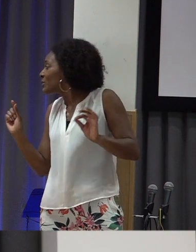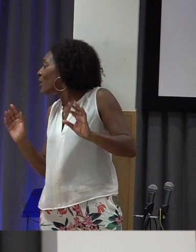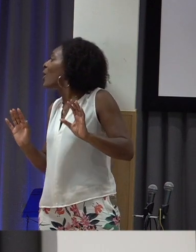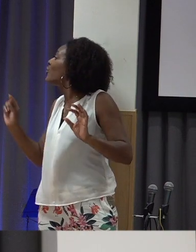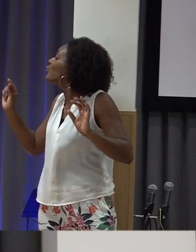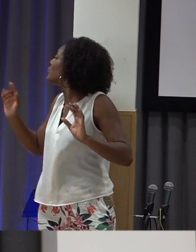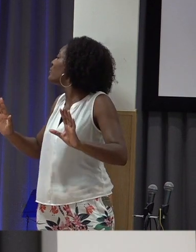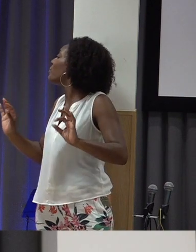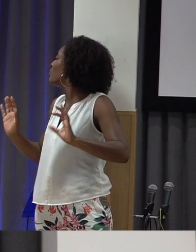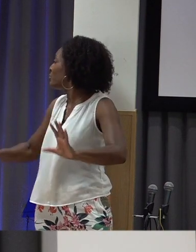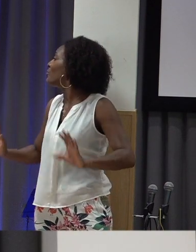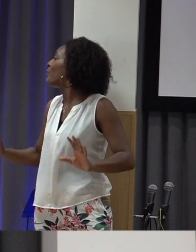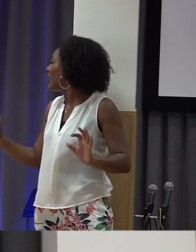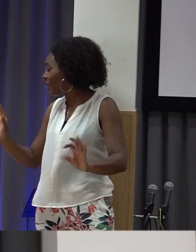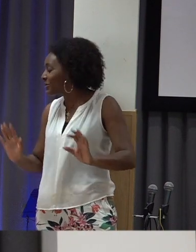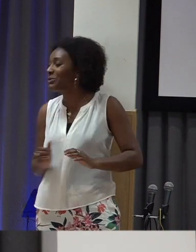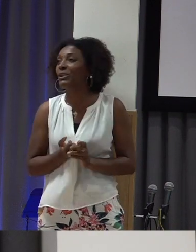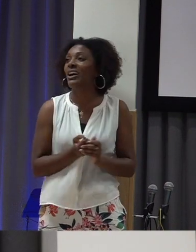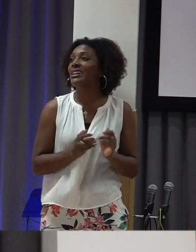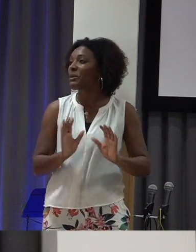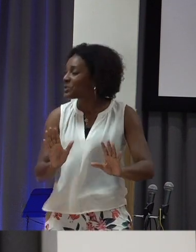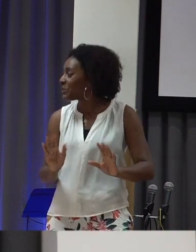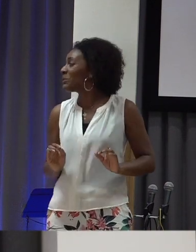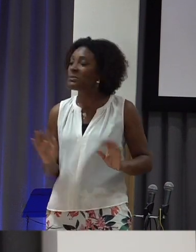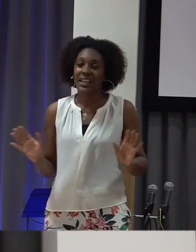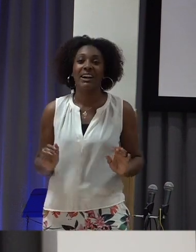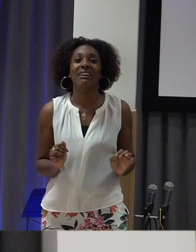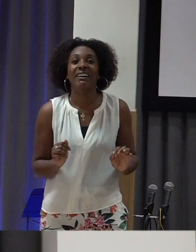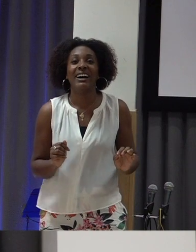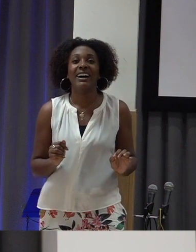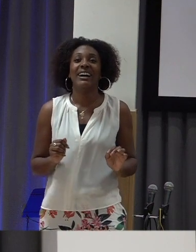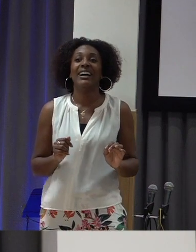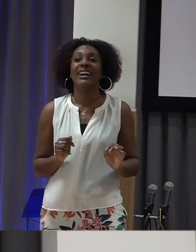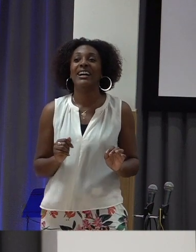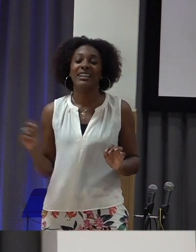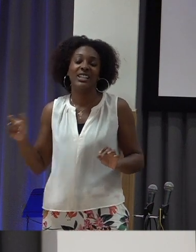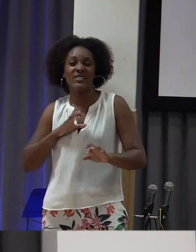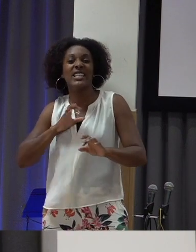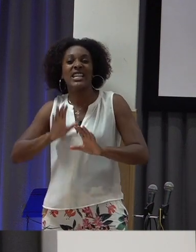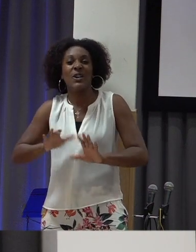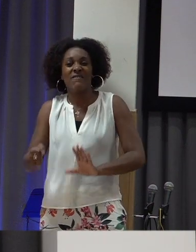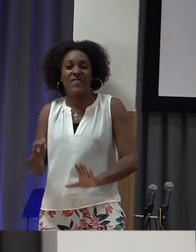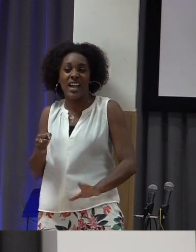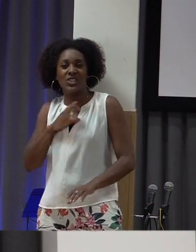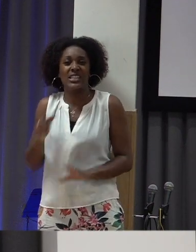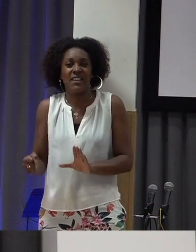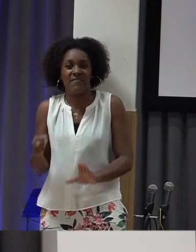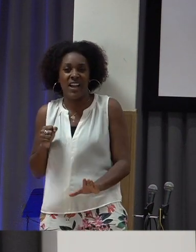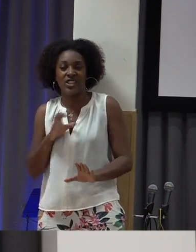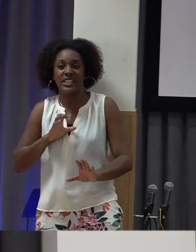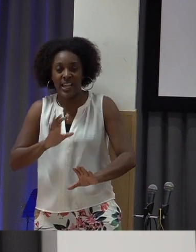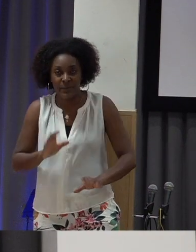Je ne parle pas trop vite? Un petit peu, oui, c'est mon habitude. Bon, je vais essayer de freiner un petit peu.